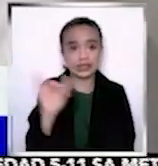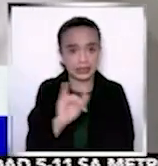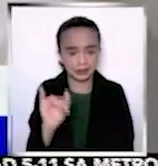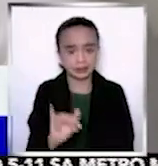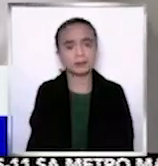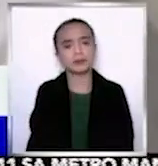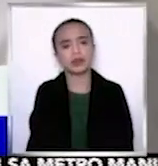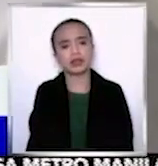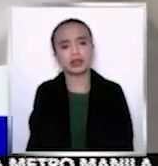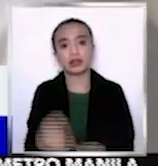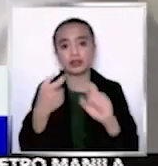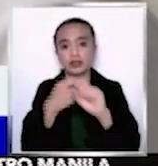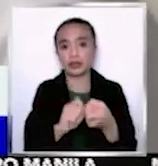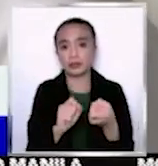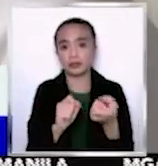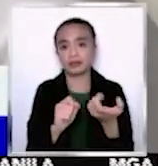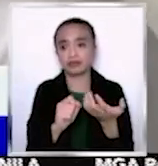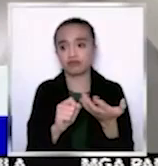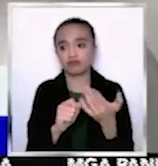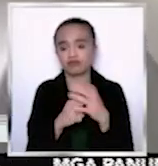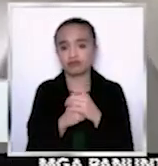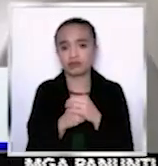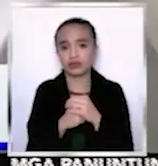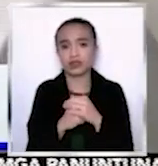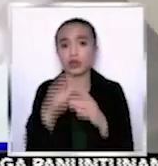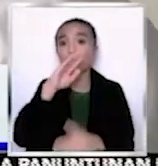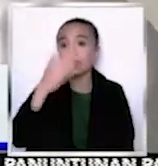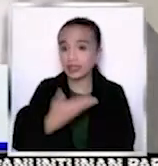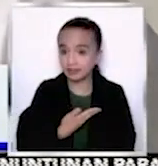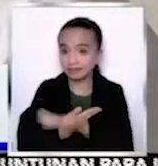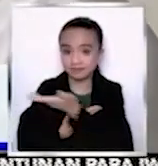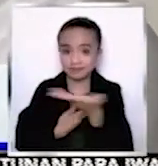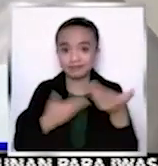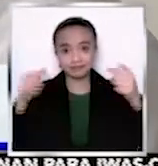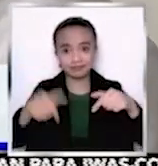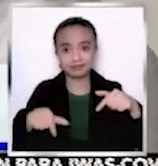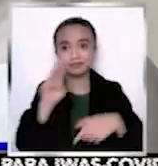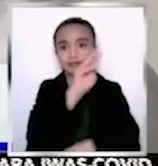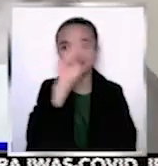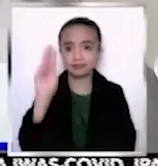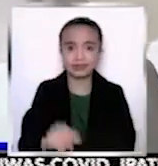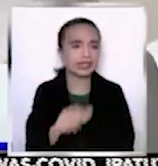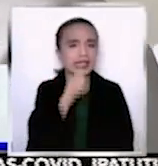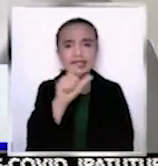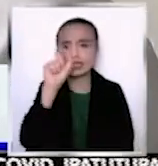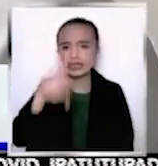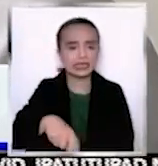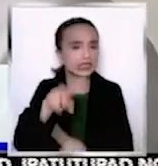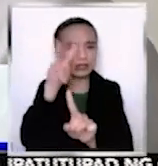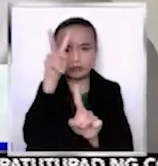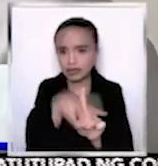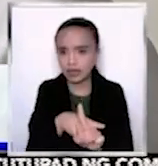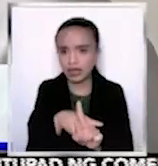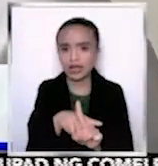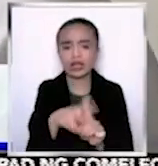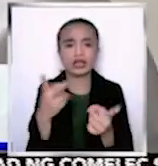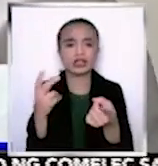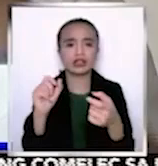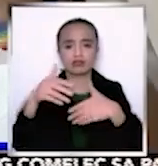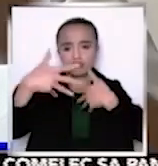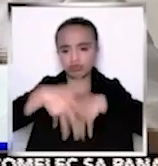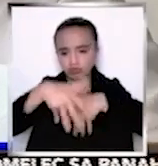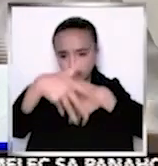from the other side of the river, welcome po kayo sa Maynila. Hindi nyo na kailangan mag-apply ng motorcade